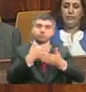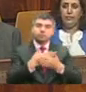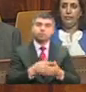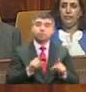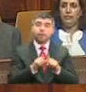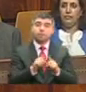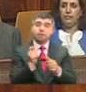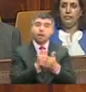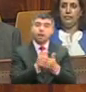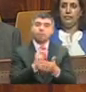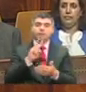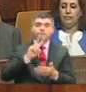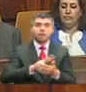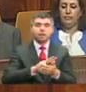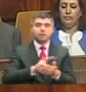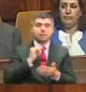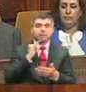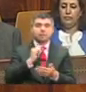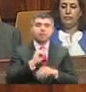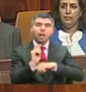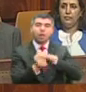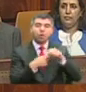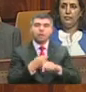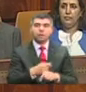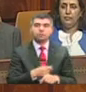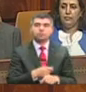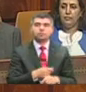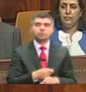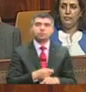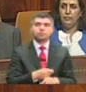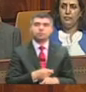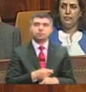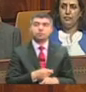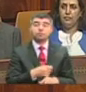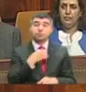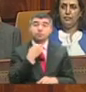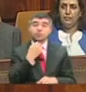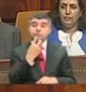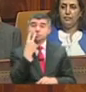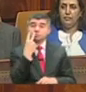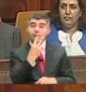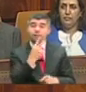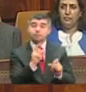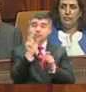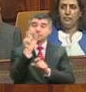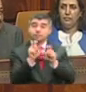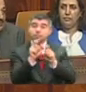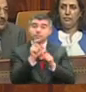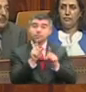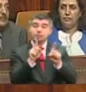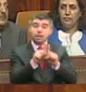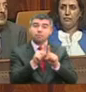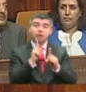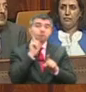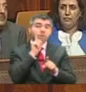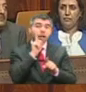مطلب وضرورة ملحة، خصوصا سيد الوزير بعد الهدر المدرسي اللي كيعرفوه صفوف الإناث